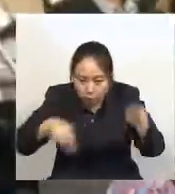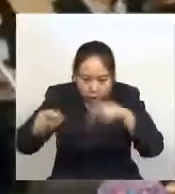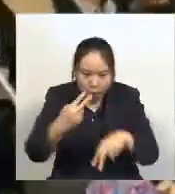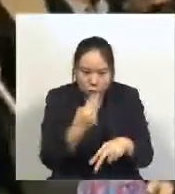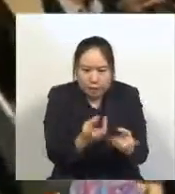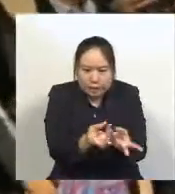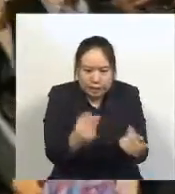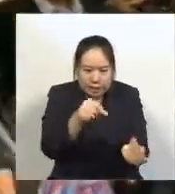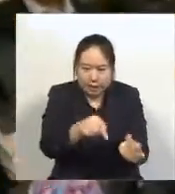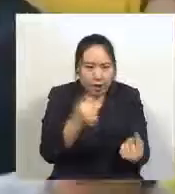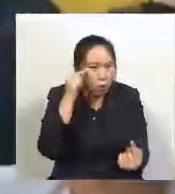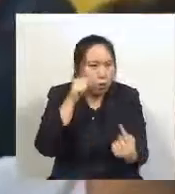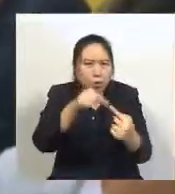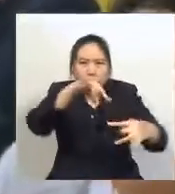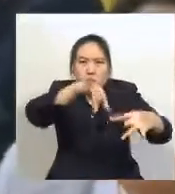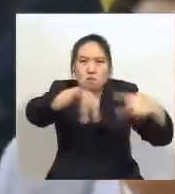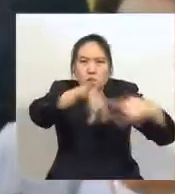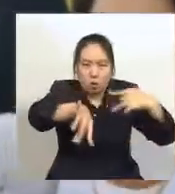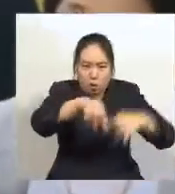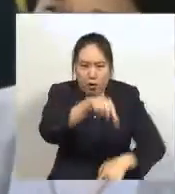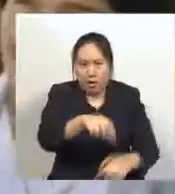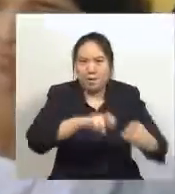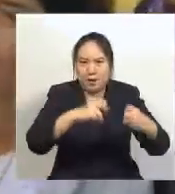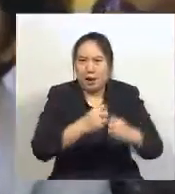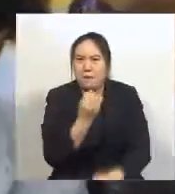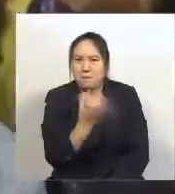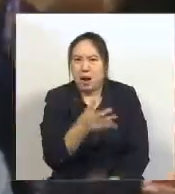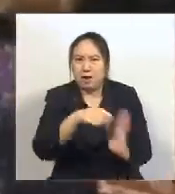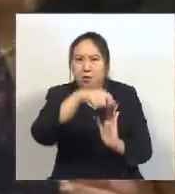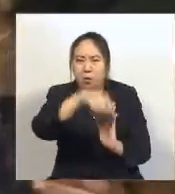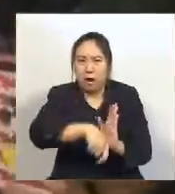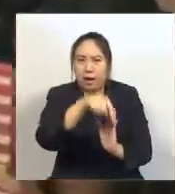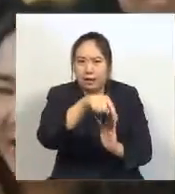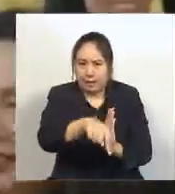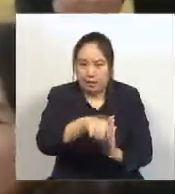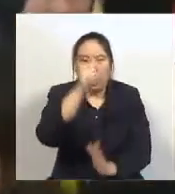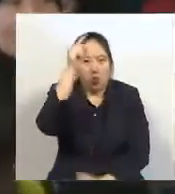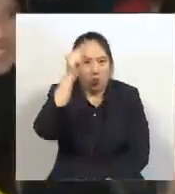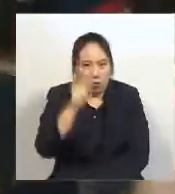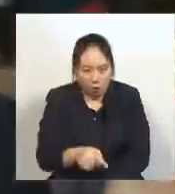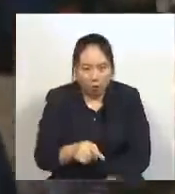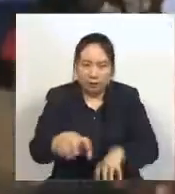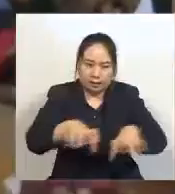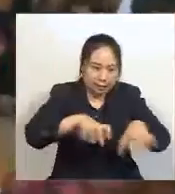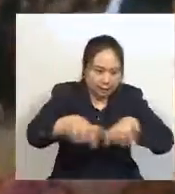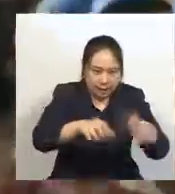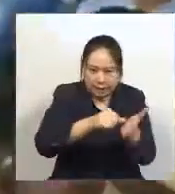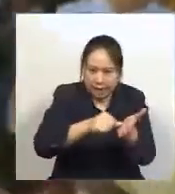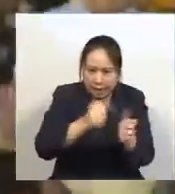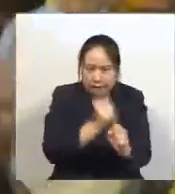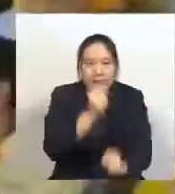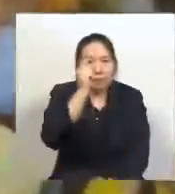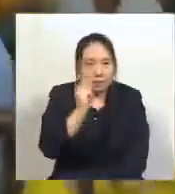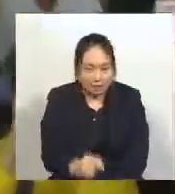ที่ใช้ผิดวัตถุประสงค์ซึ่งเป็นปัญหาใหญ่ในจังหวัดนครราชสีมาที่จะต้องเร่งสะสางอย่างเอาจริงเอา